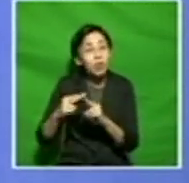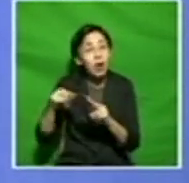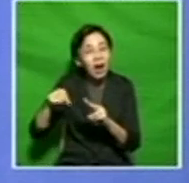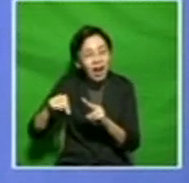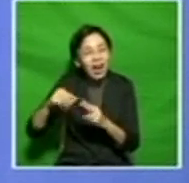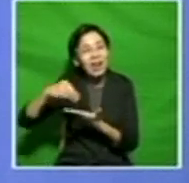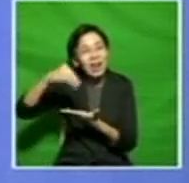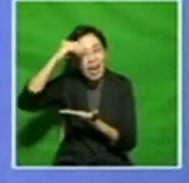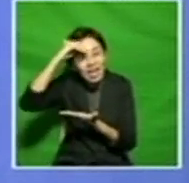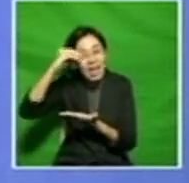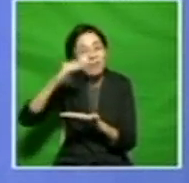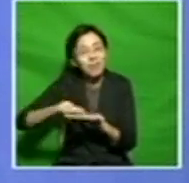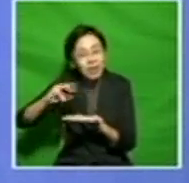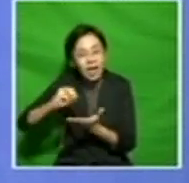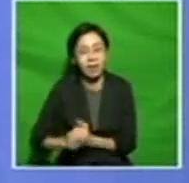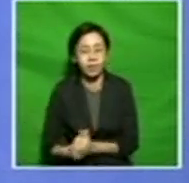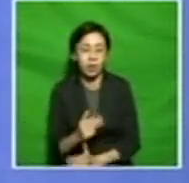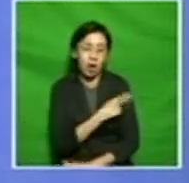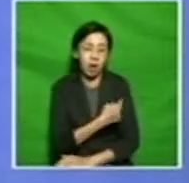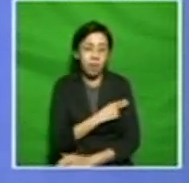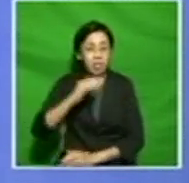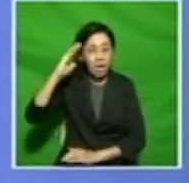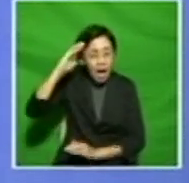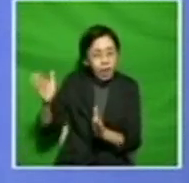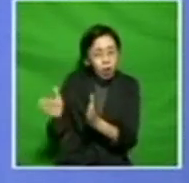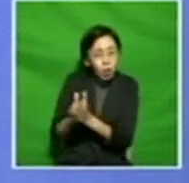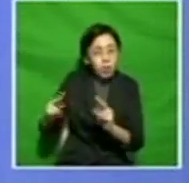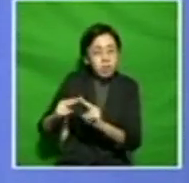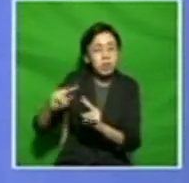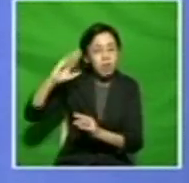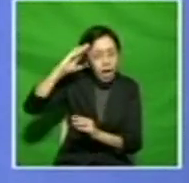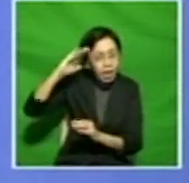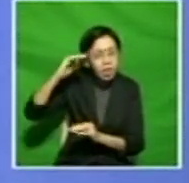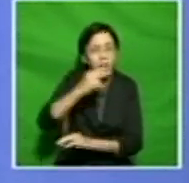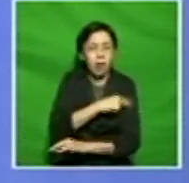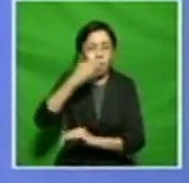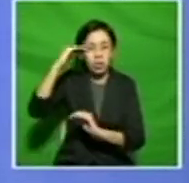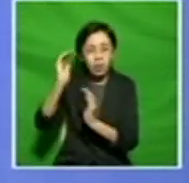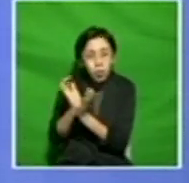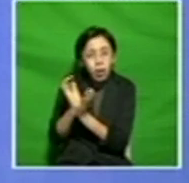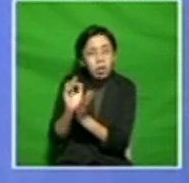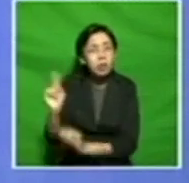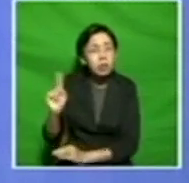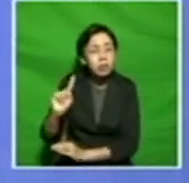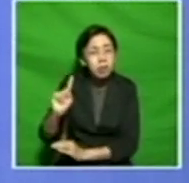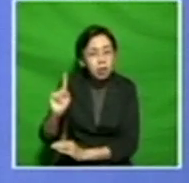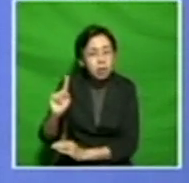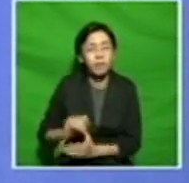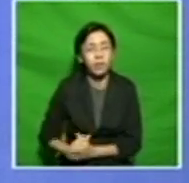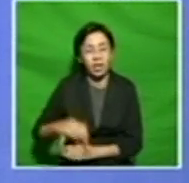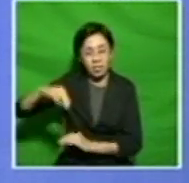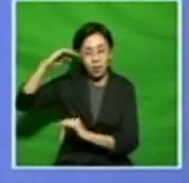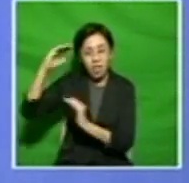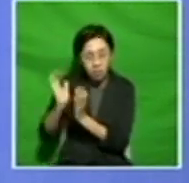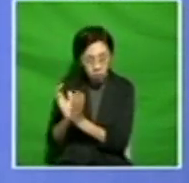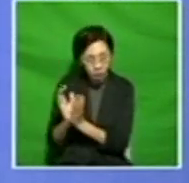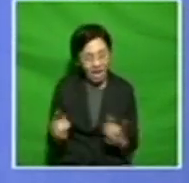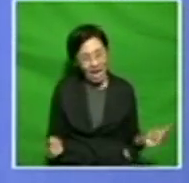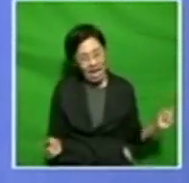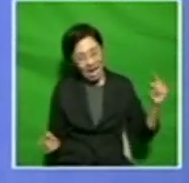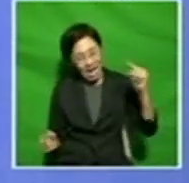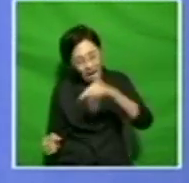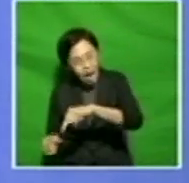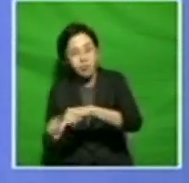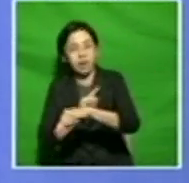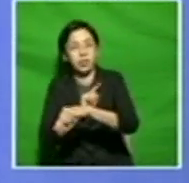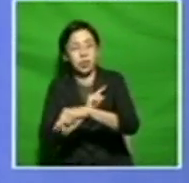าหมอทหารซึ่งอยู่กับกระทรวงกลาโหมหมอตำรวจซึ่งอยู่กับกระทรวงสำนักงานตำรวจแห่งชาติได้ด้วย